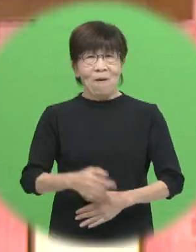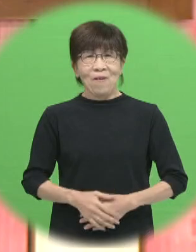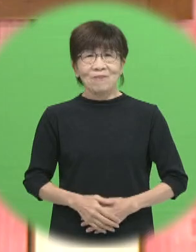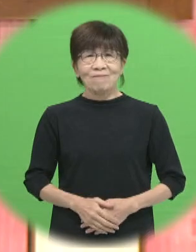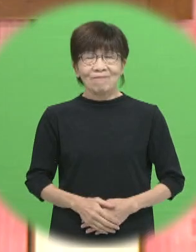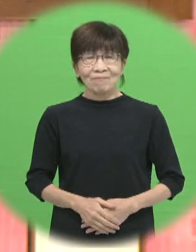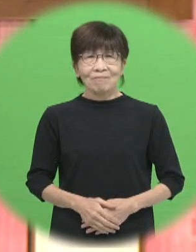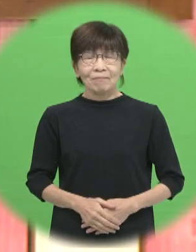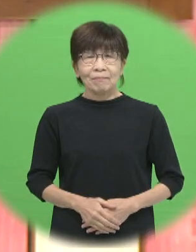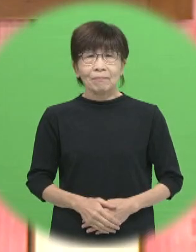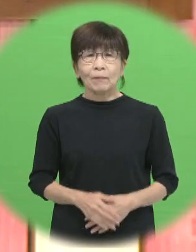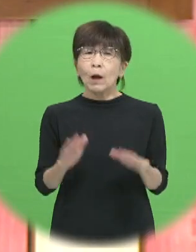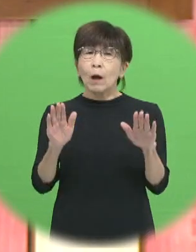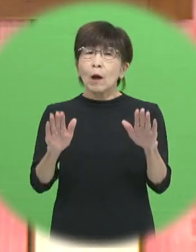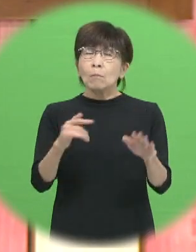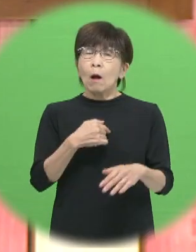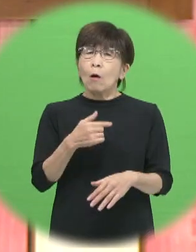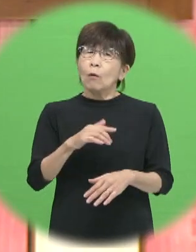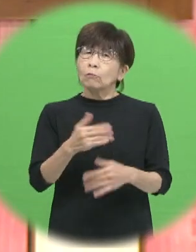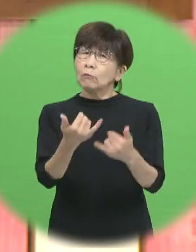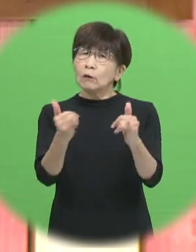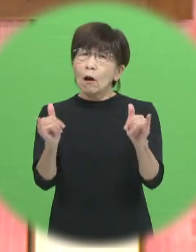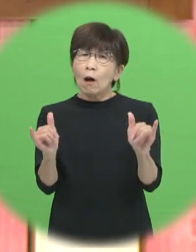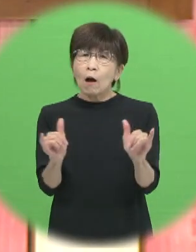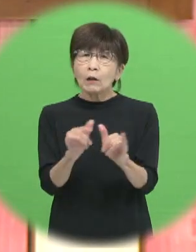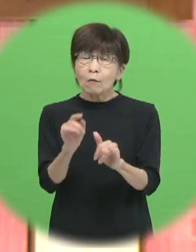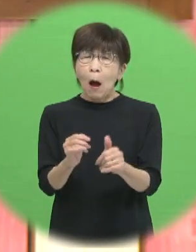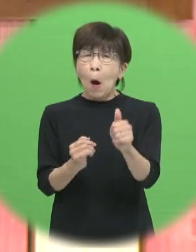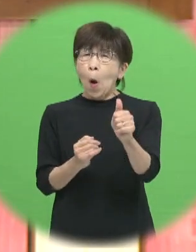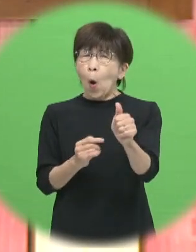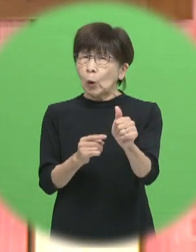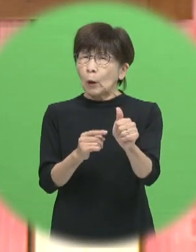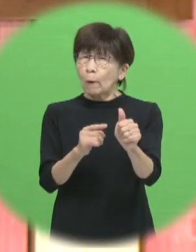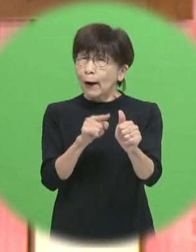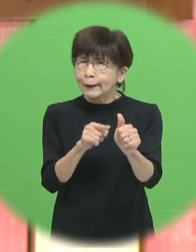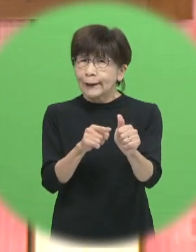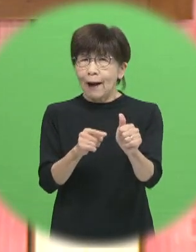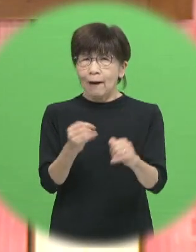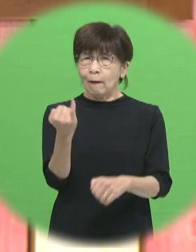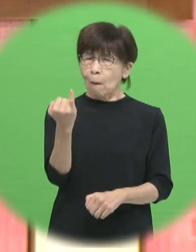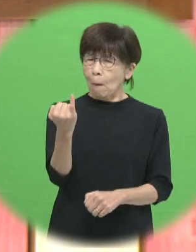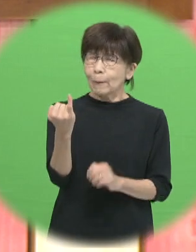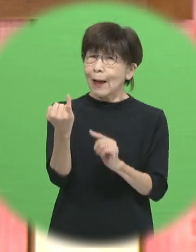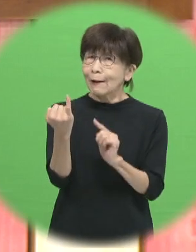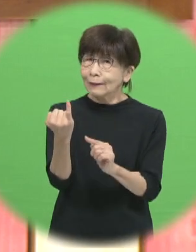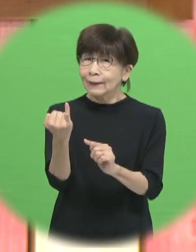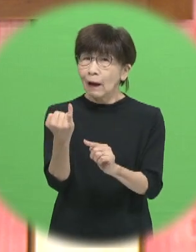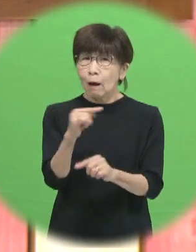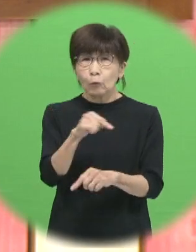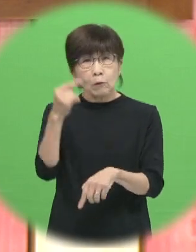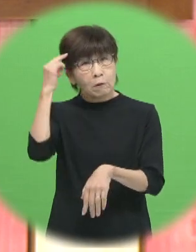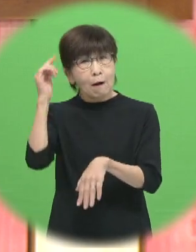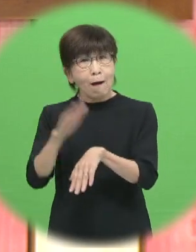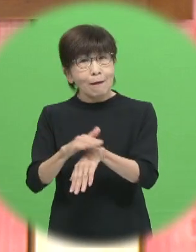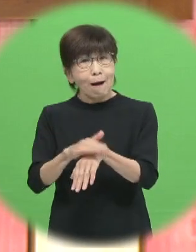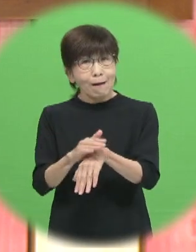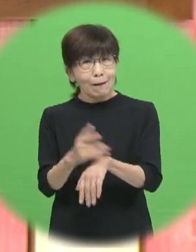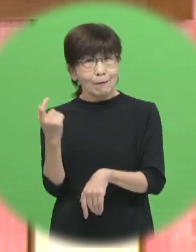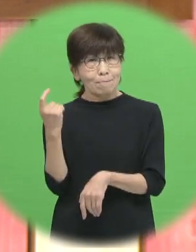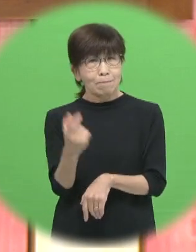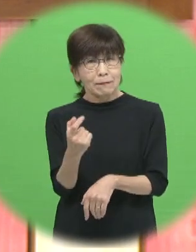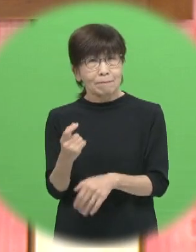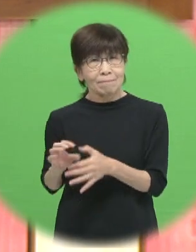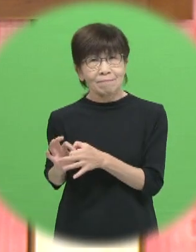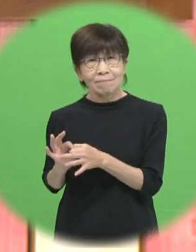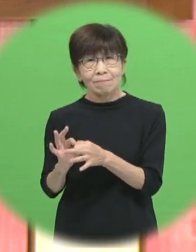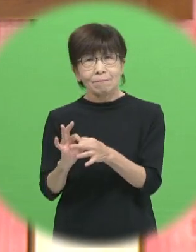うん、で今私たちの社会にはまだ男らしさとか女らしさとかっていうのがね、うん、結構強固にあって、 ね、 で